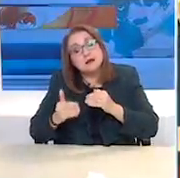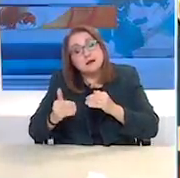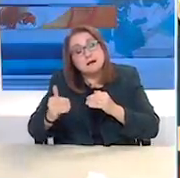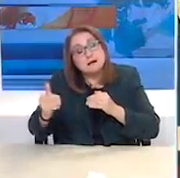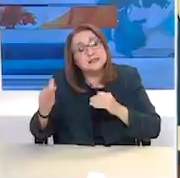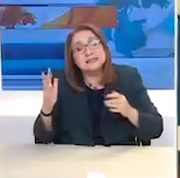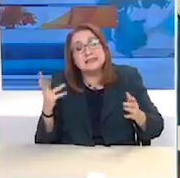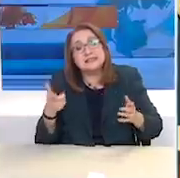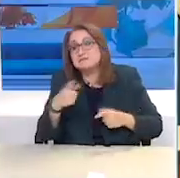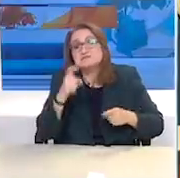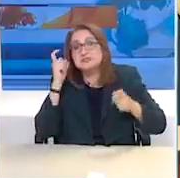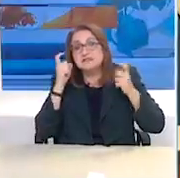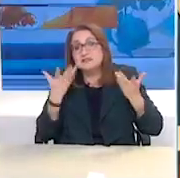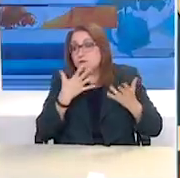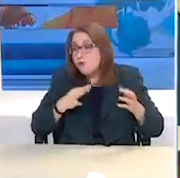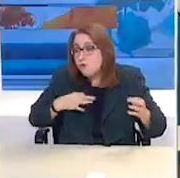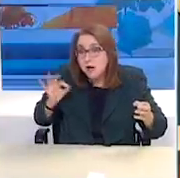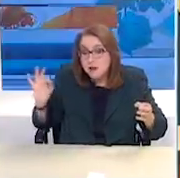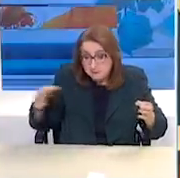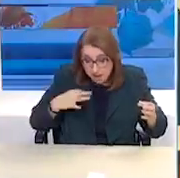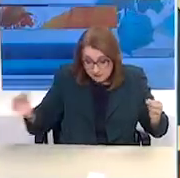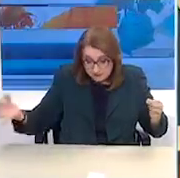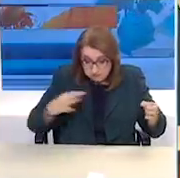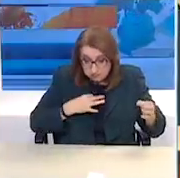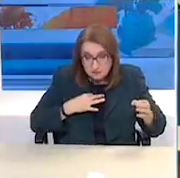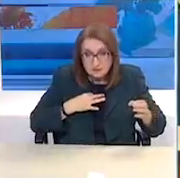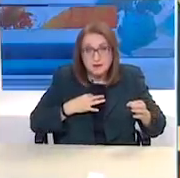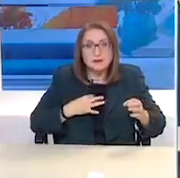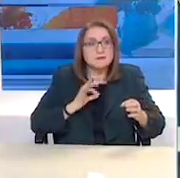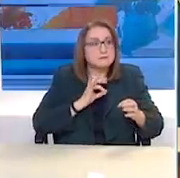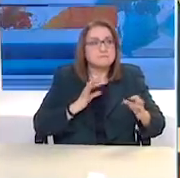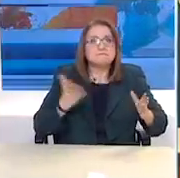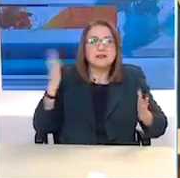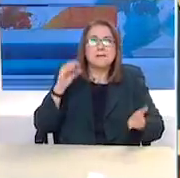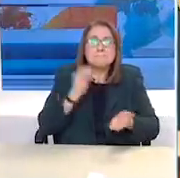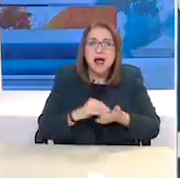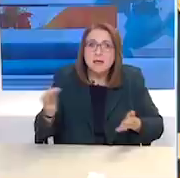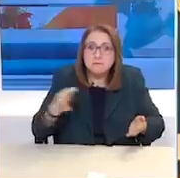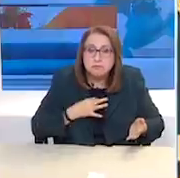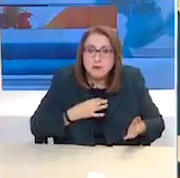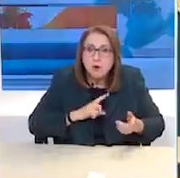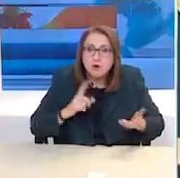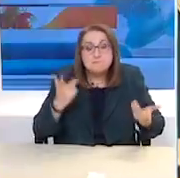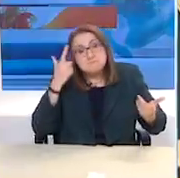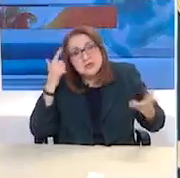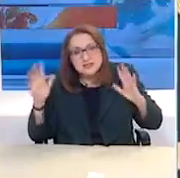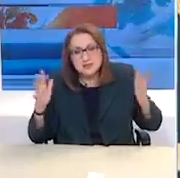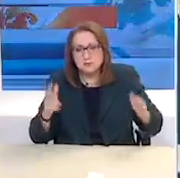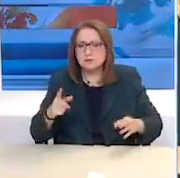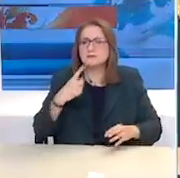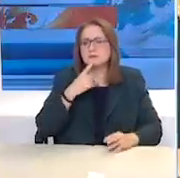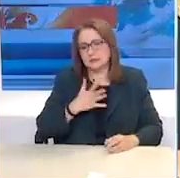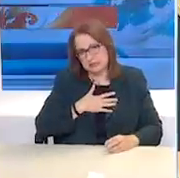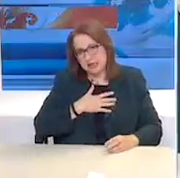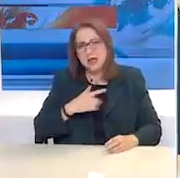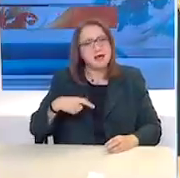Νομίζω όλα μαζί είναι. Δεν περιμένεις φυσικά να δεις μηδέν κρούσματα για να χαλαρώσεις τα μέτρα, έτσι, και βλέπετε ότι στον περισσότερο κόσμο αυτή τη στιγμή